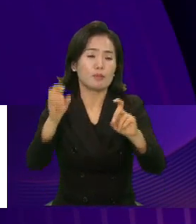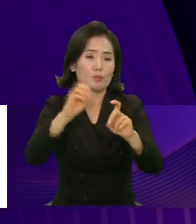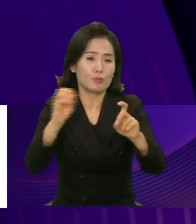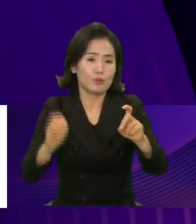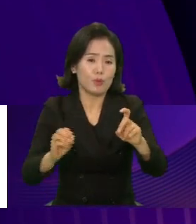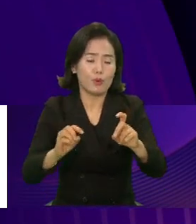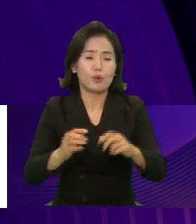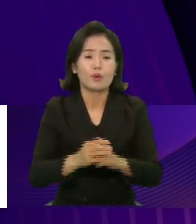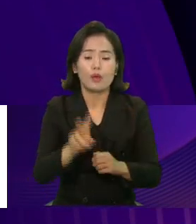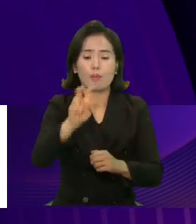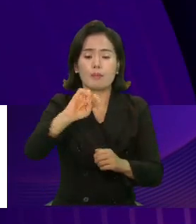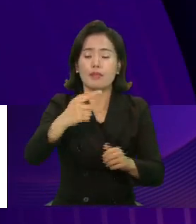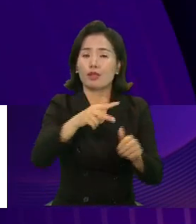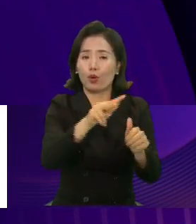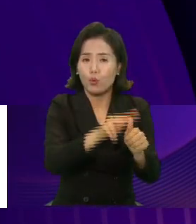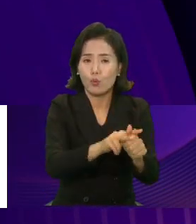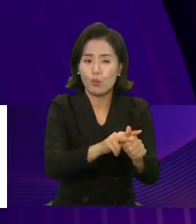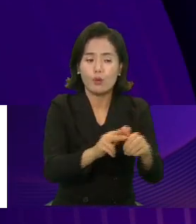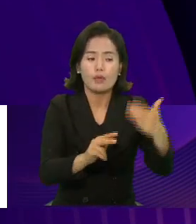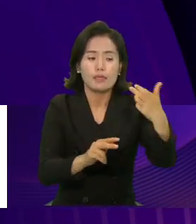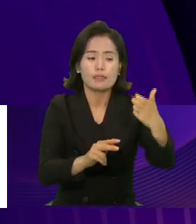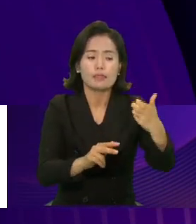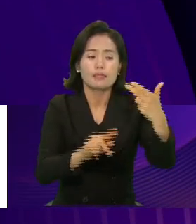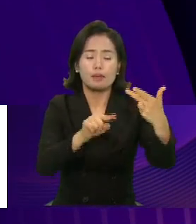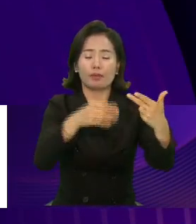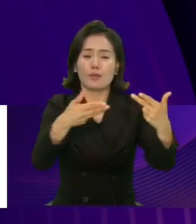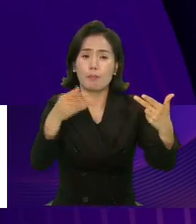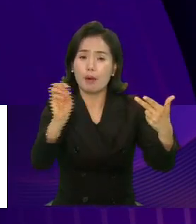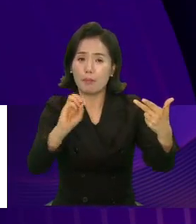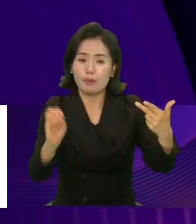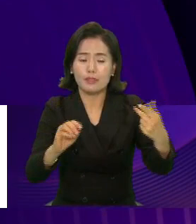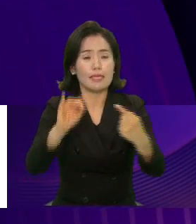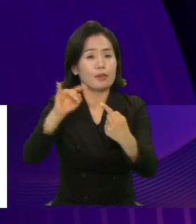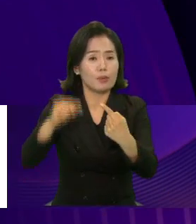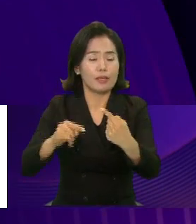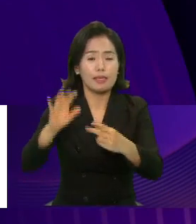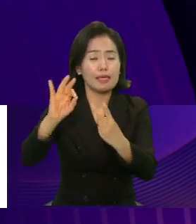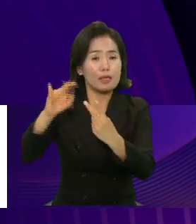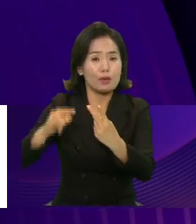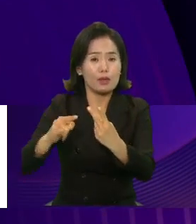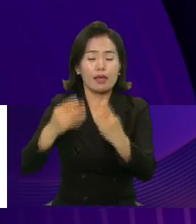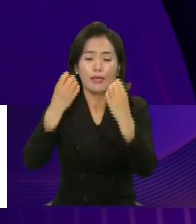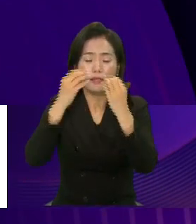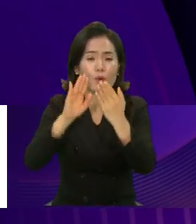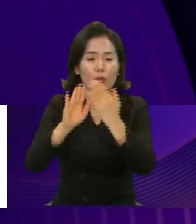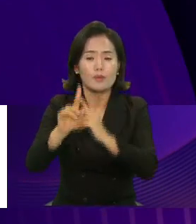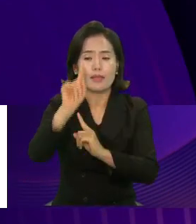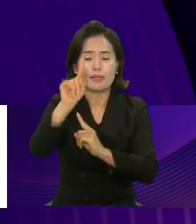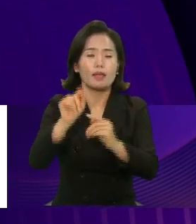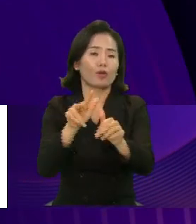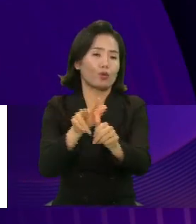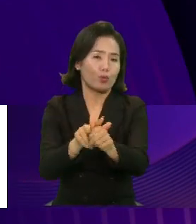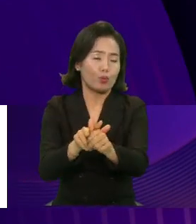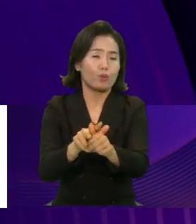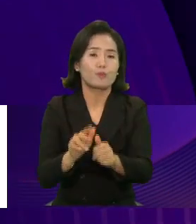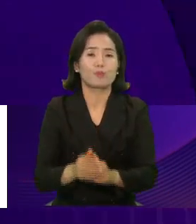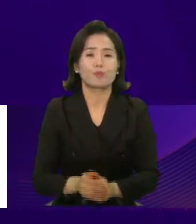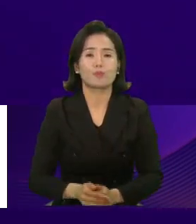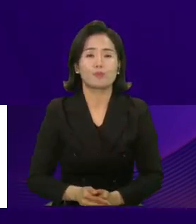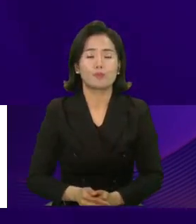진행됐습니다. 더불어민주당 민형배 후보 73.8% 기록하며 1위, 2위는 새로운미래 이낙연 후보입니다.